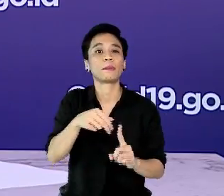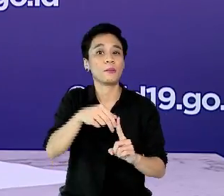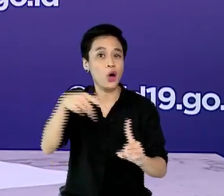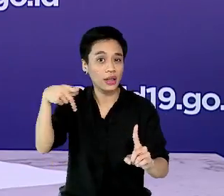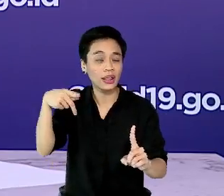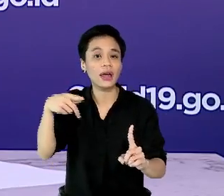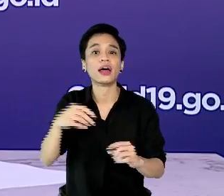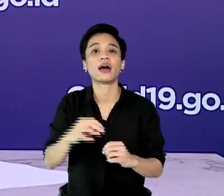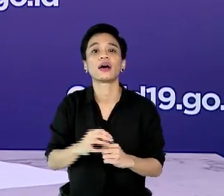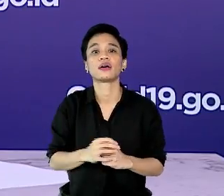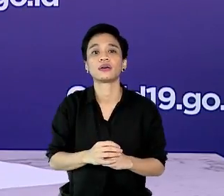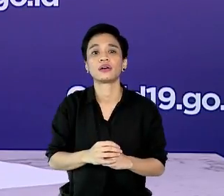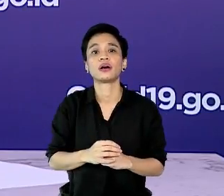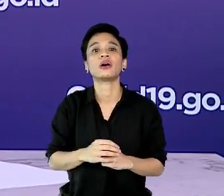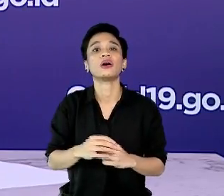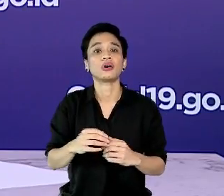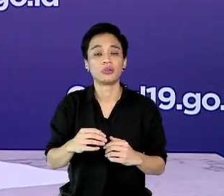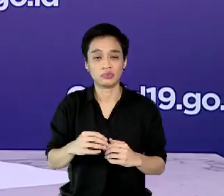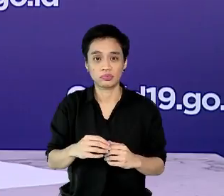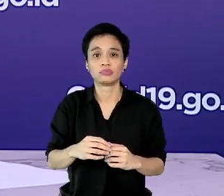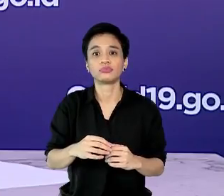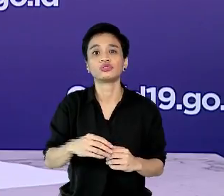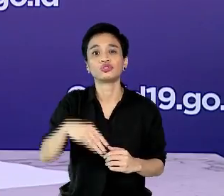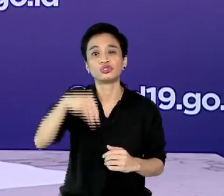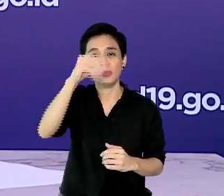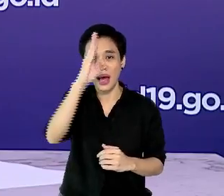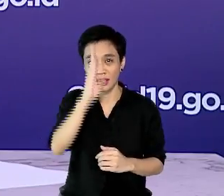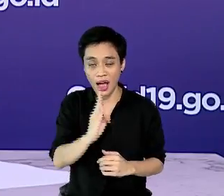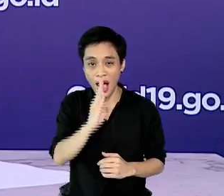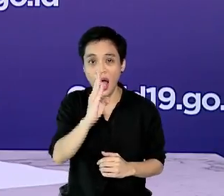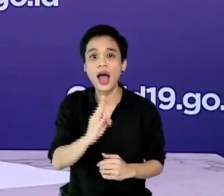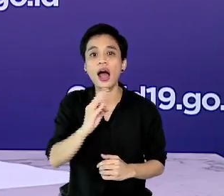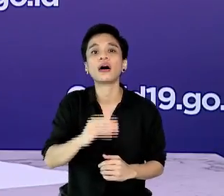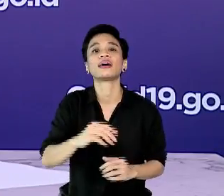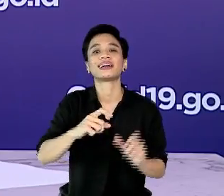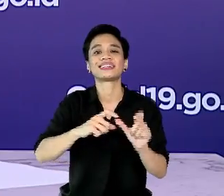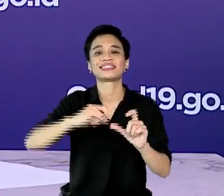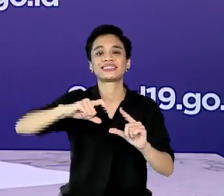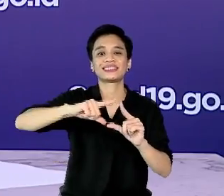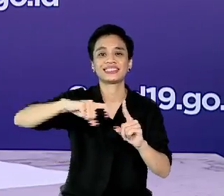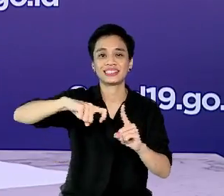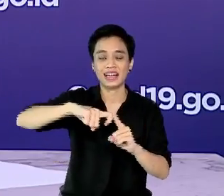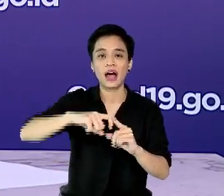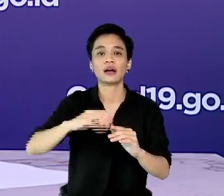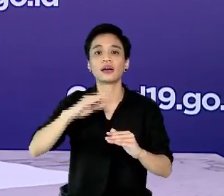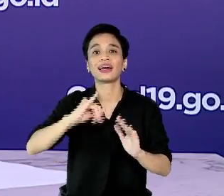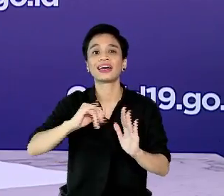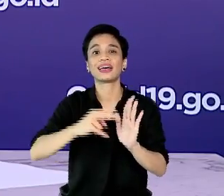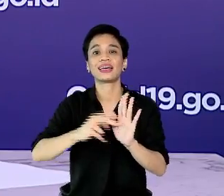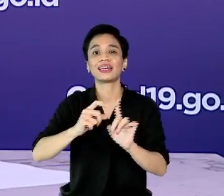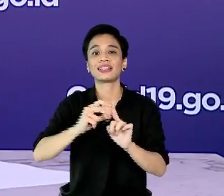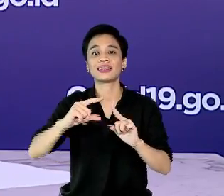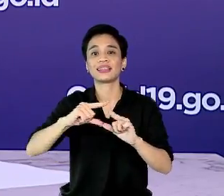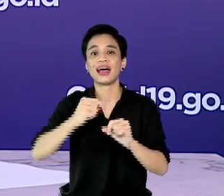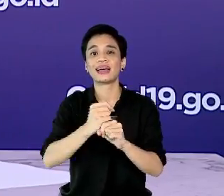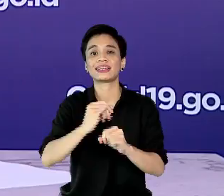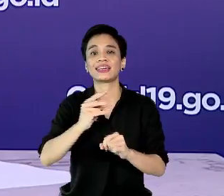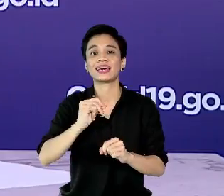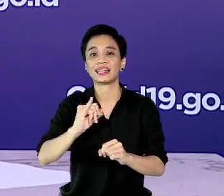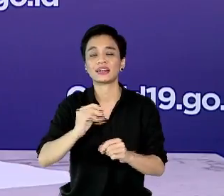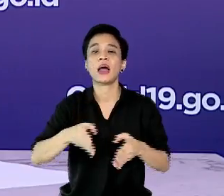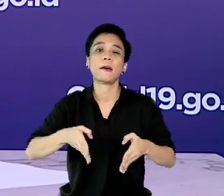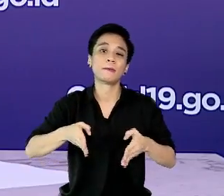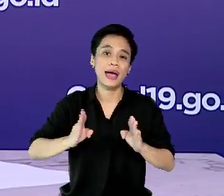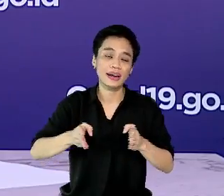Pontianak, kemudian Kabupaten Sumba Tengah, Kabupaten Siak, Kabupaten Indragiri Hilir, Kota